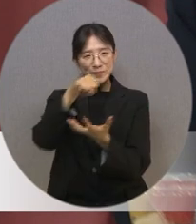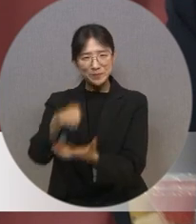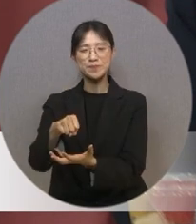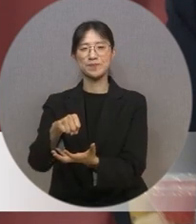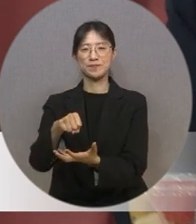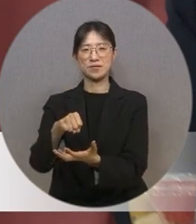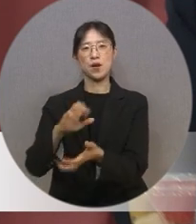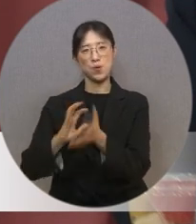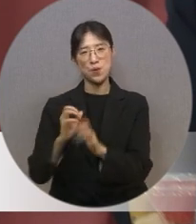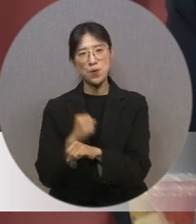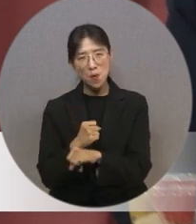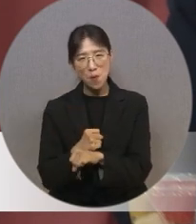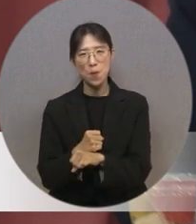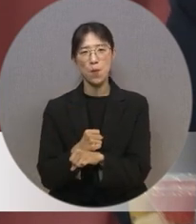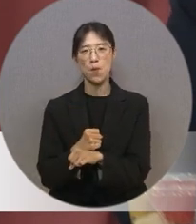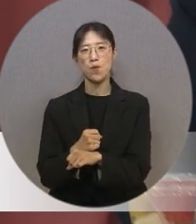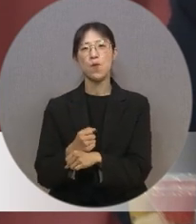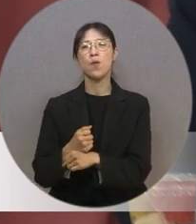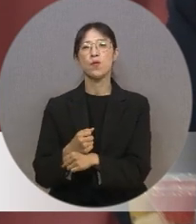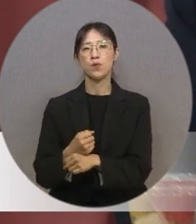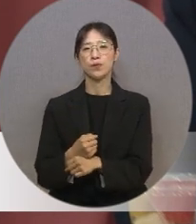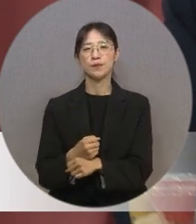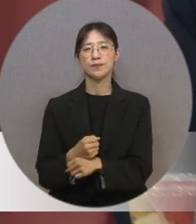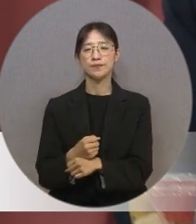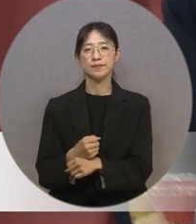이렇게 해주신다든가 하면